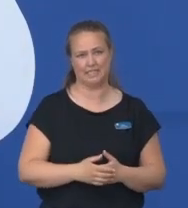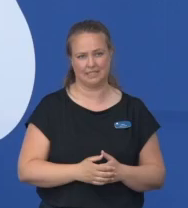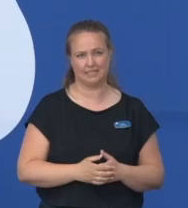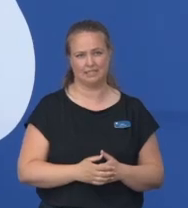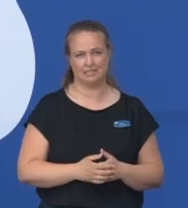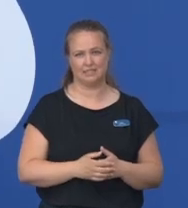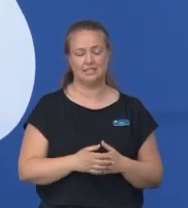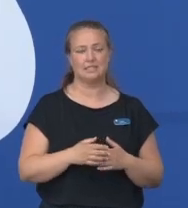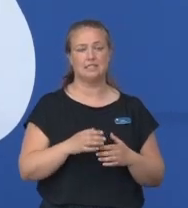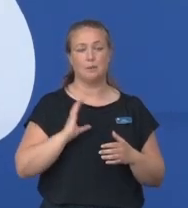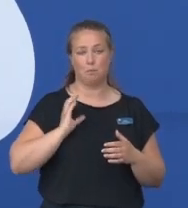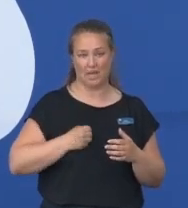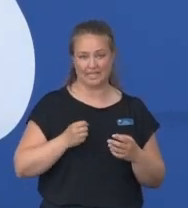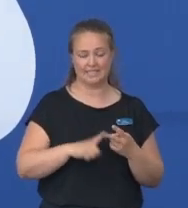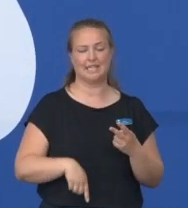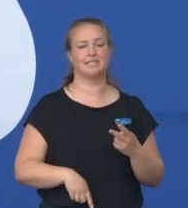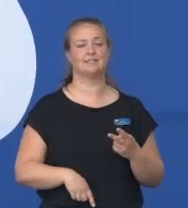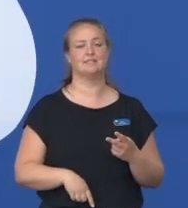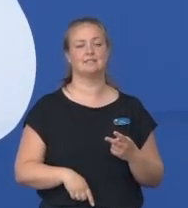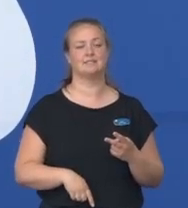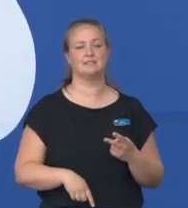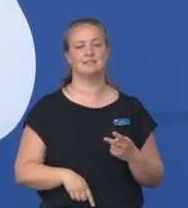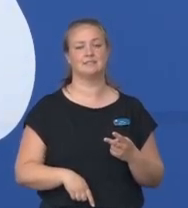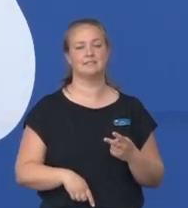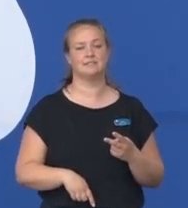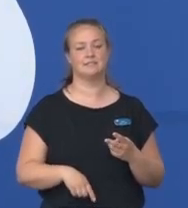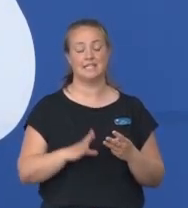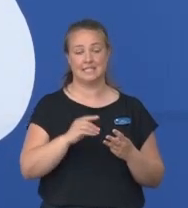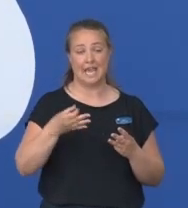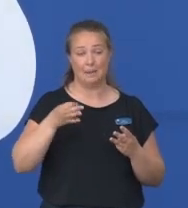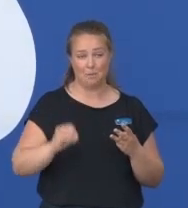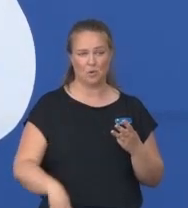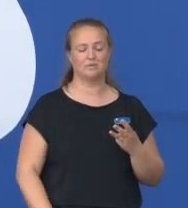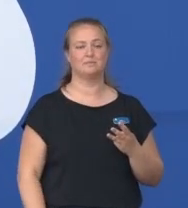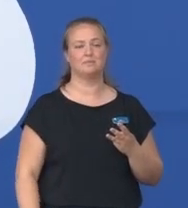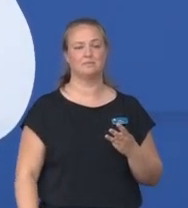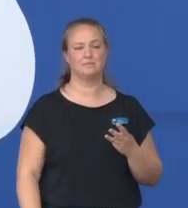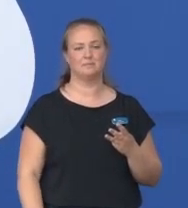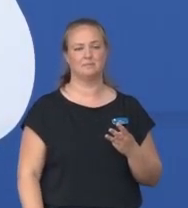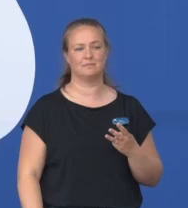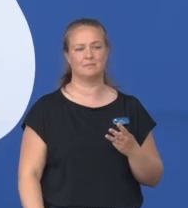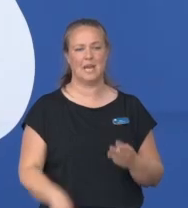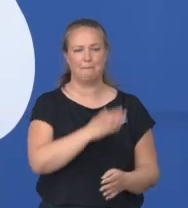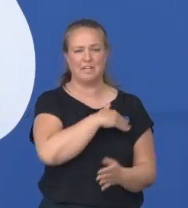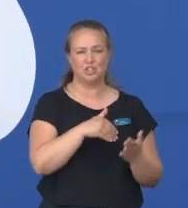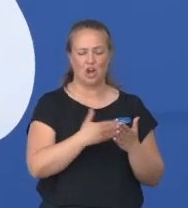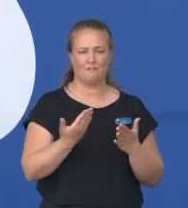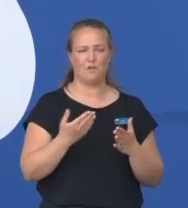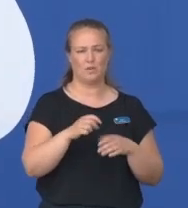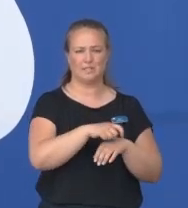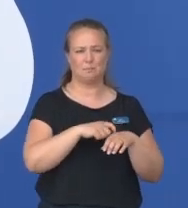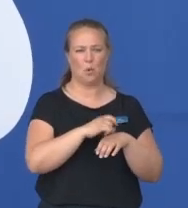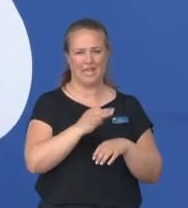Stefan från polisen. Och från Jon från Säpo. Personalen från Spånga IP och